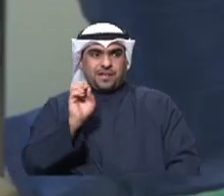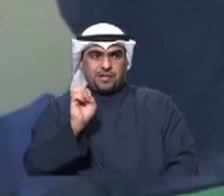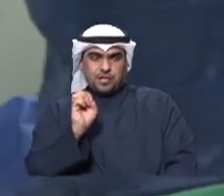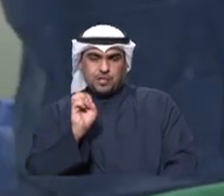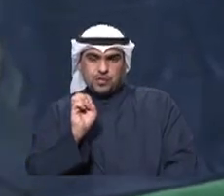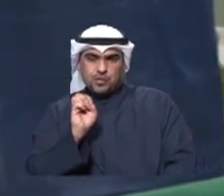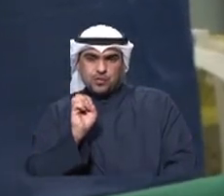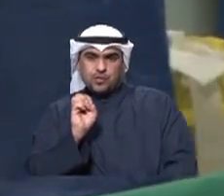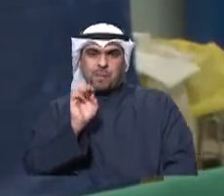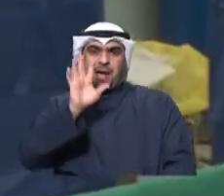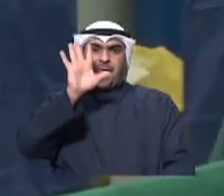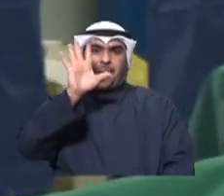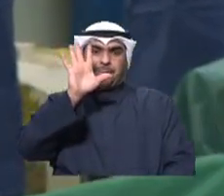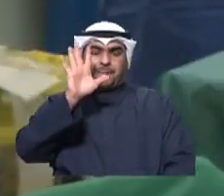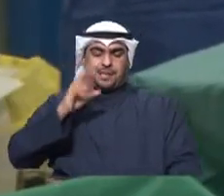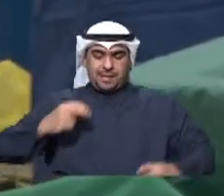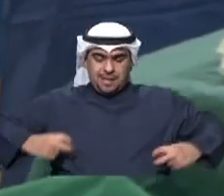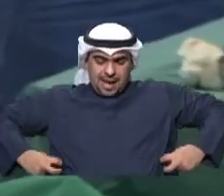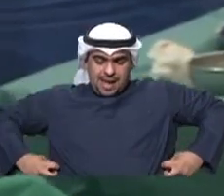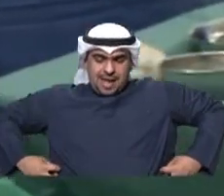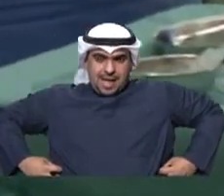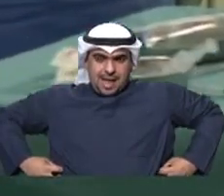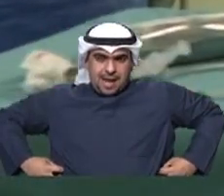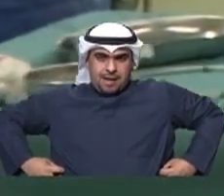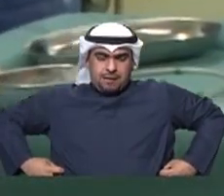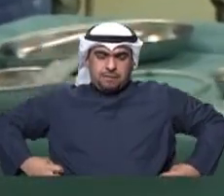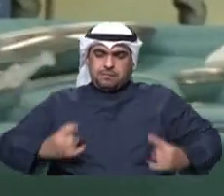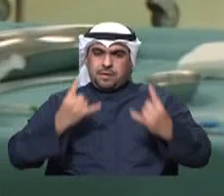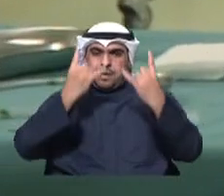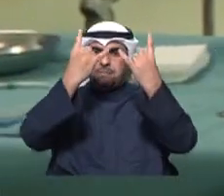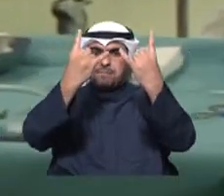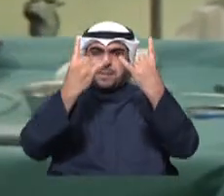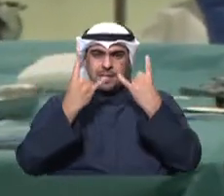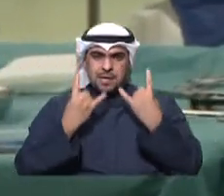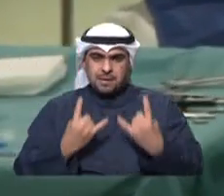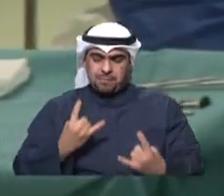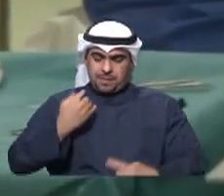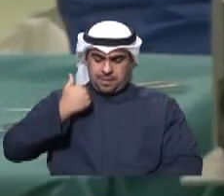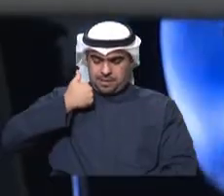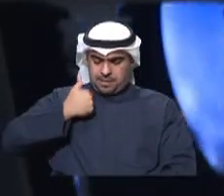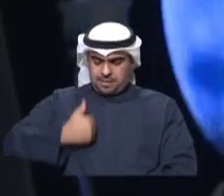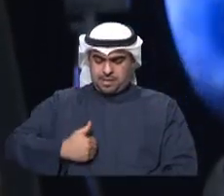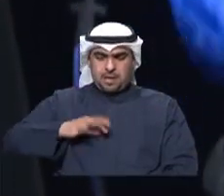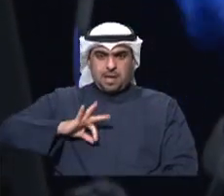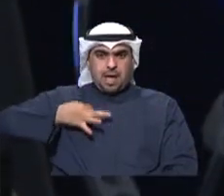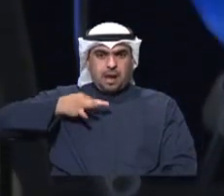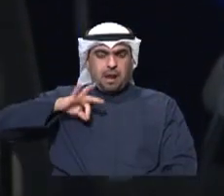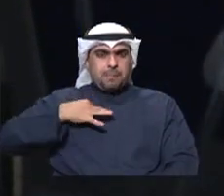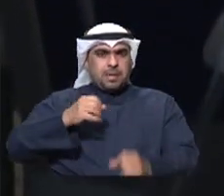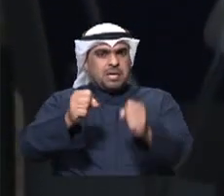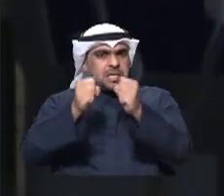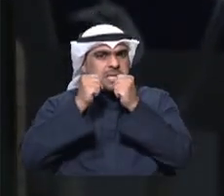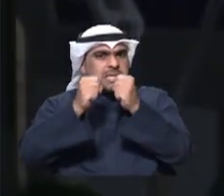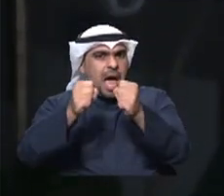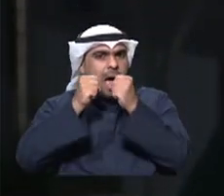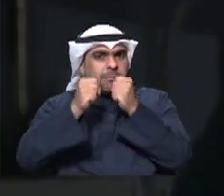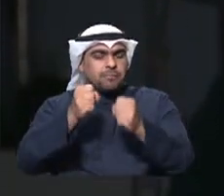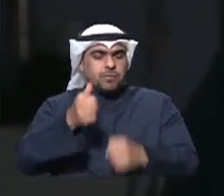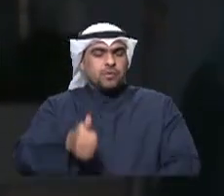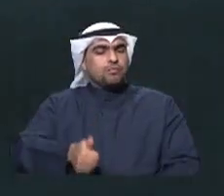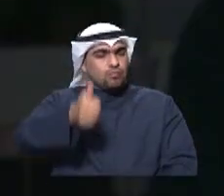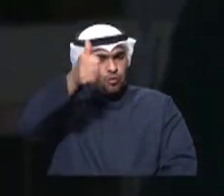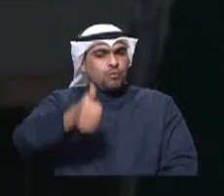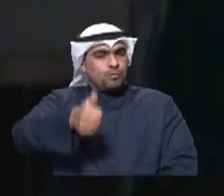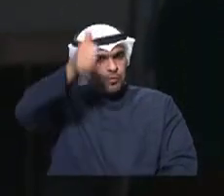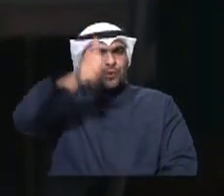لعلاج أمراض المسالك البولية، ويجري عمليات دقيقة ومعقدة بتقنيات متطورة وفريدة من نوعها على